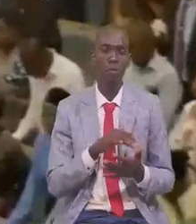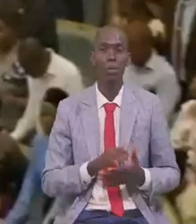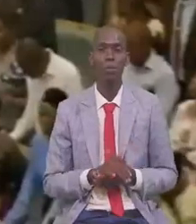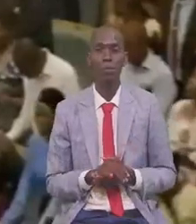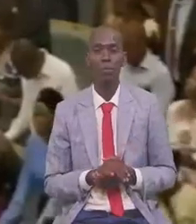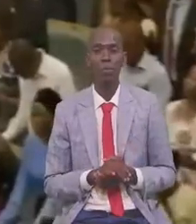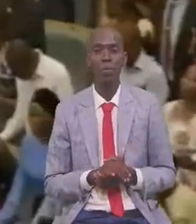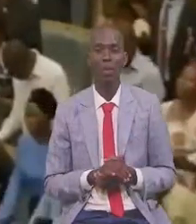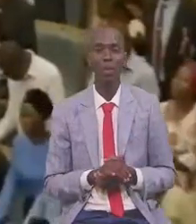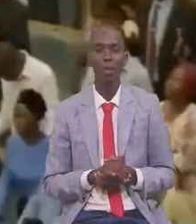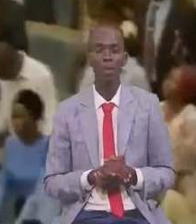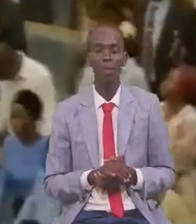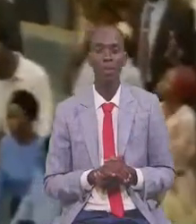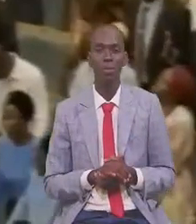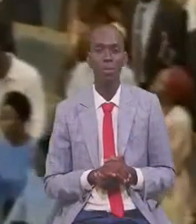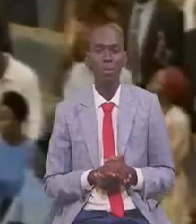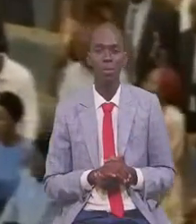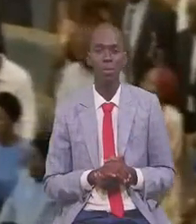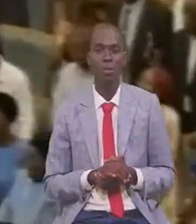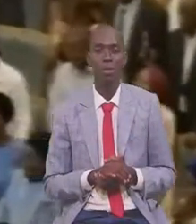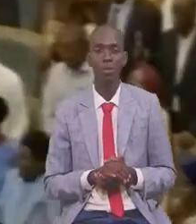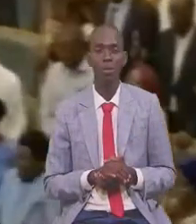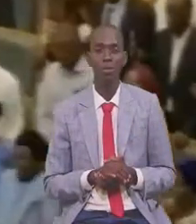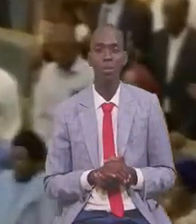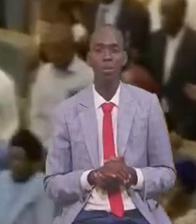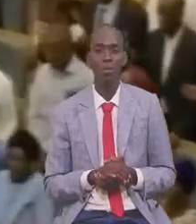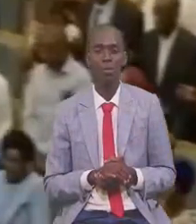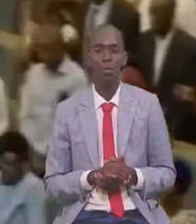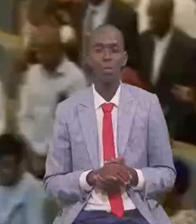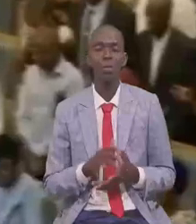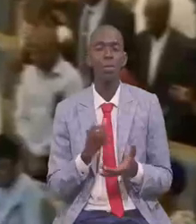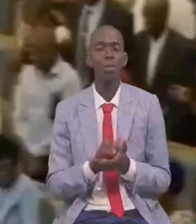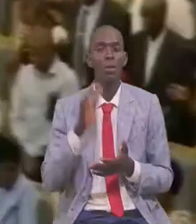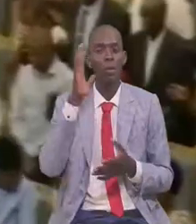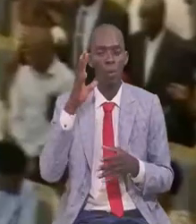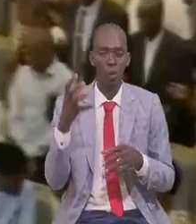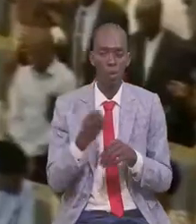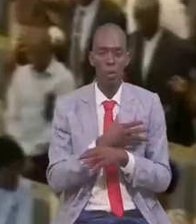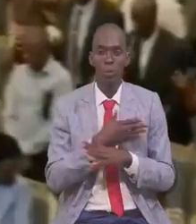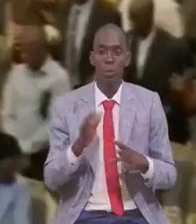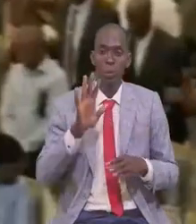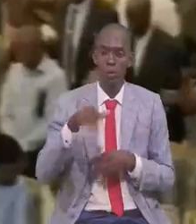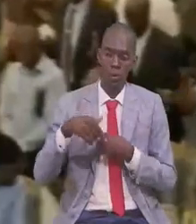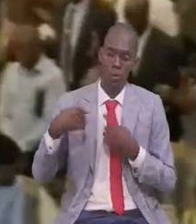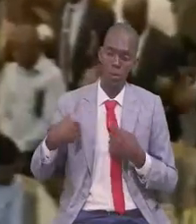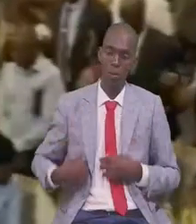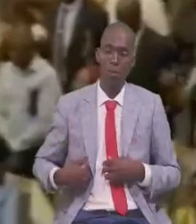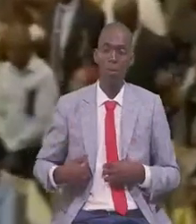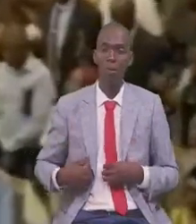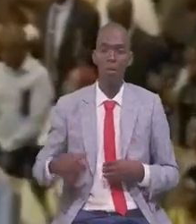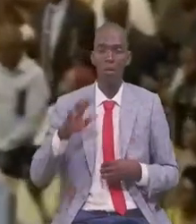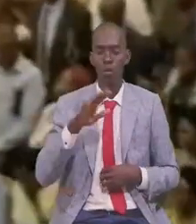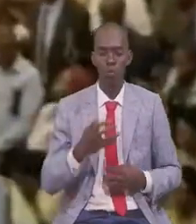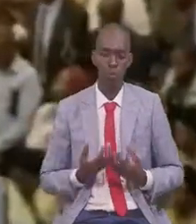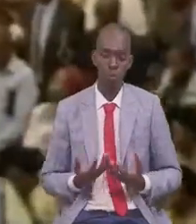détruire ta voix. Dompte-les. Qui vont ôter ton cœur, ta passion.